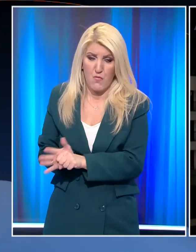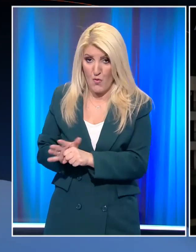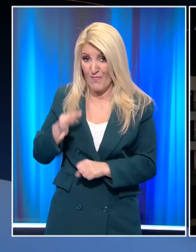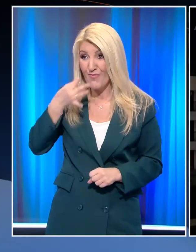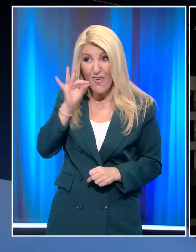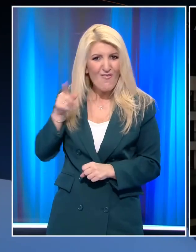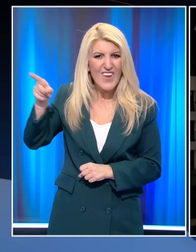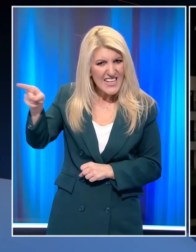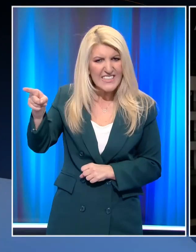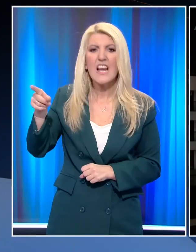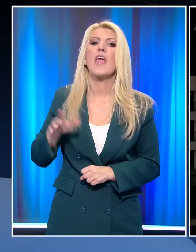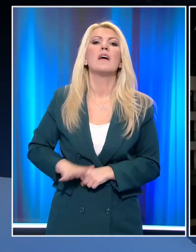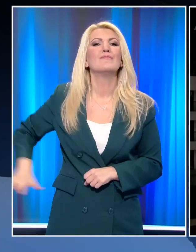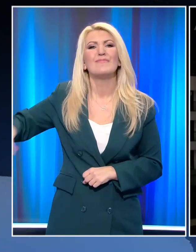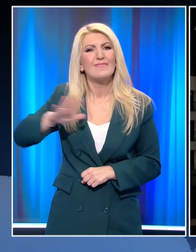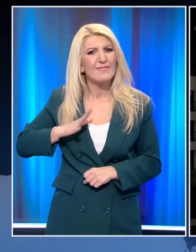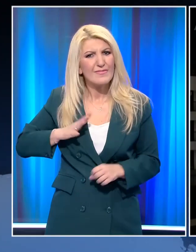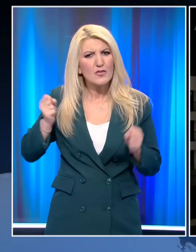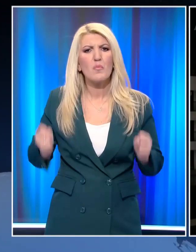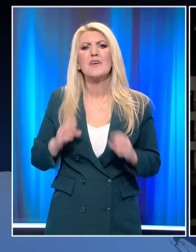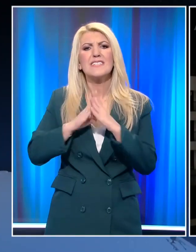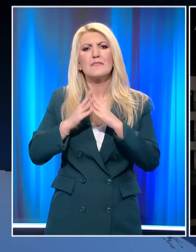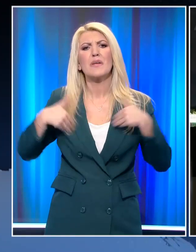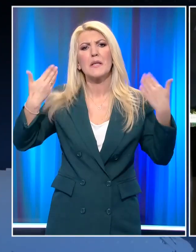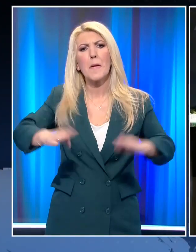Πάολο της Βραζιλίας έχουν βγει στα μπαλκόνια τους.